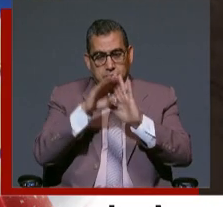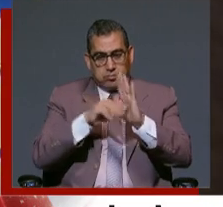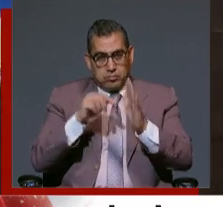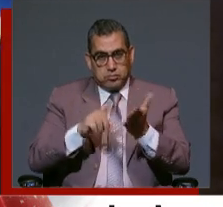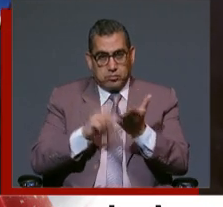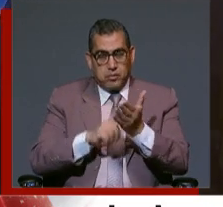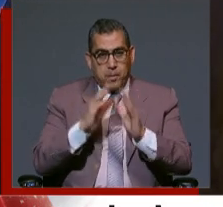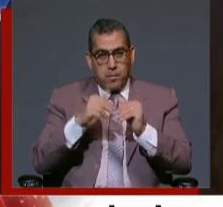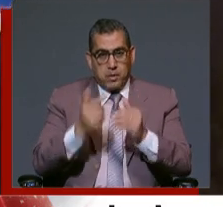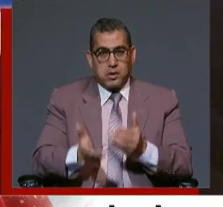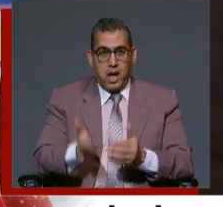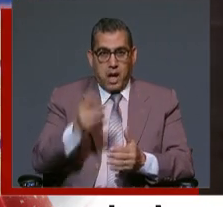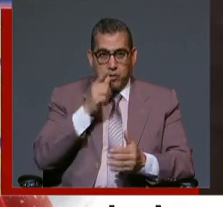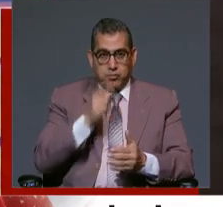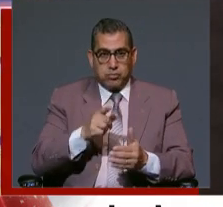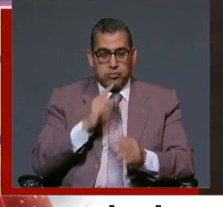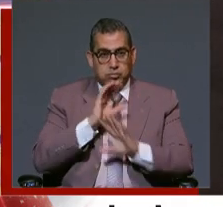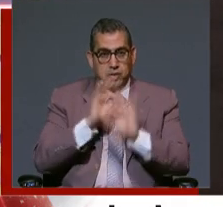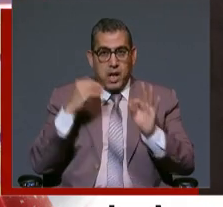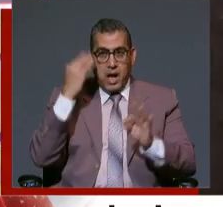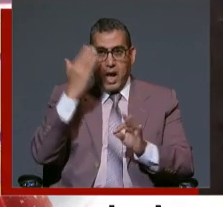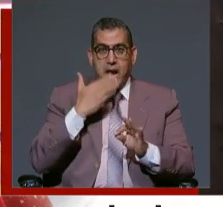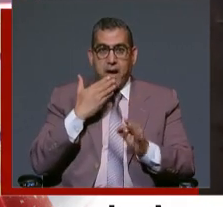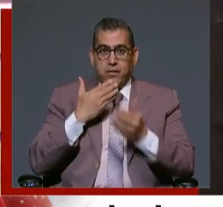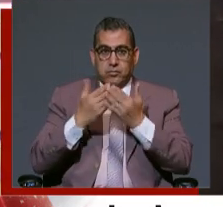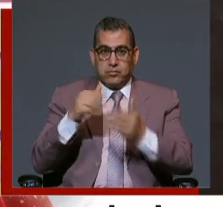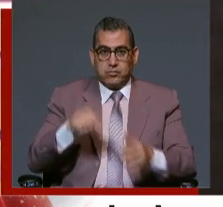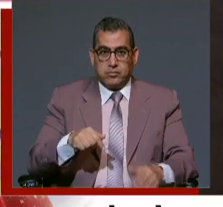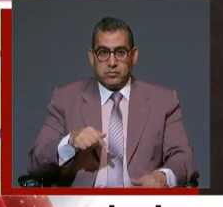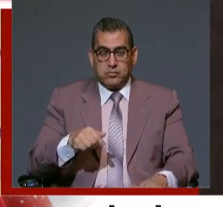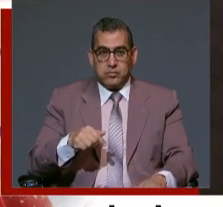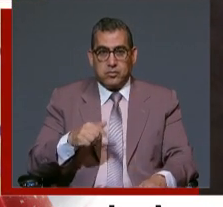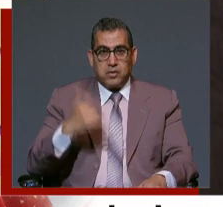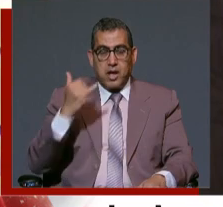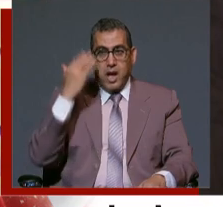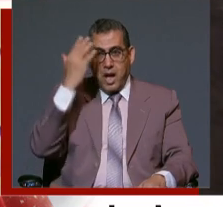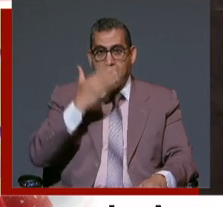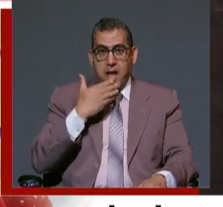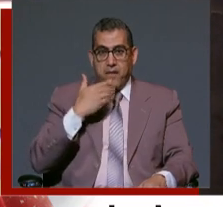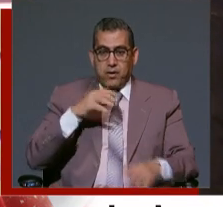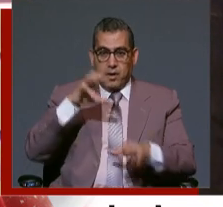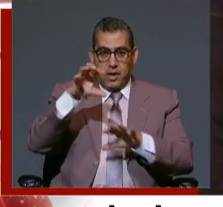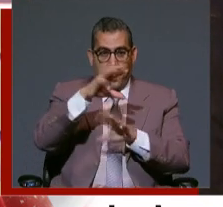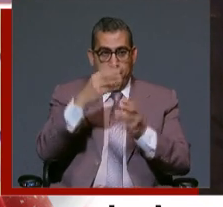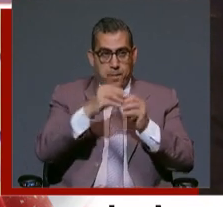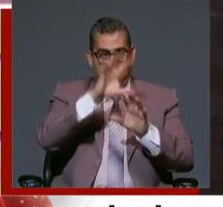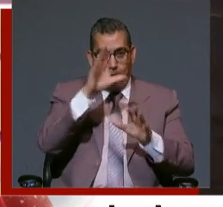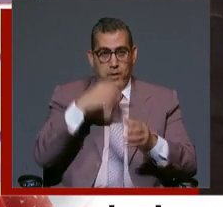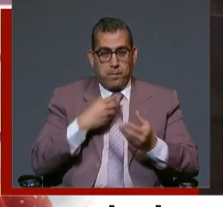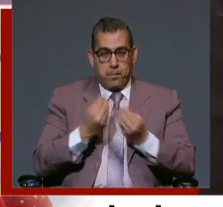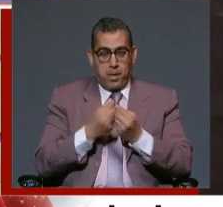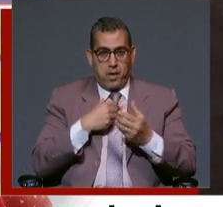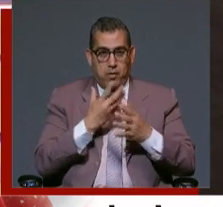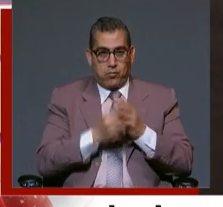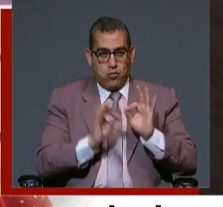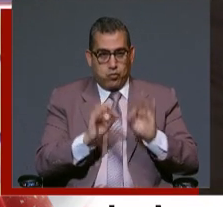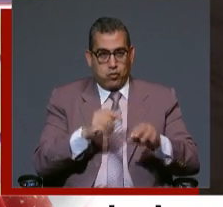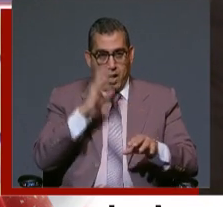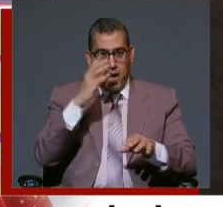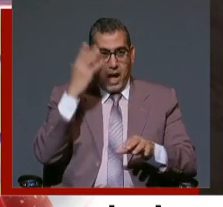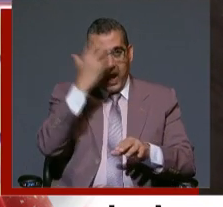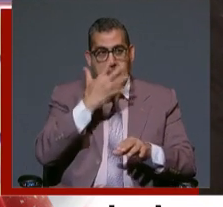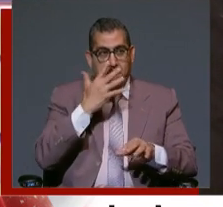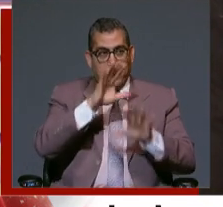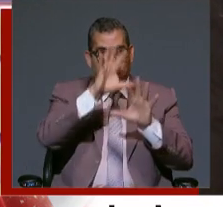لمصر الحقيقة على المستوى الأفريقي. ودي القارة اللي احنا موجودين فيها وبننتمي إليها. أفريقيا أكثر